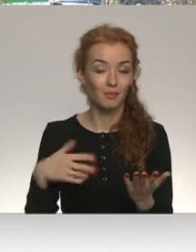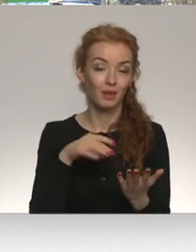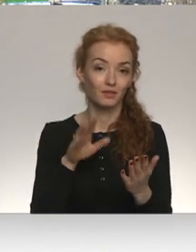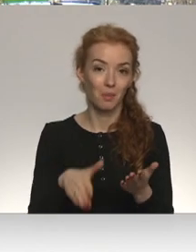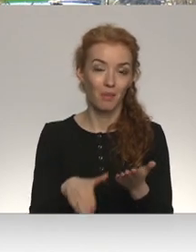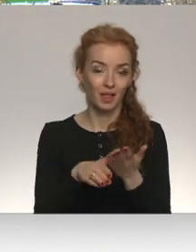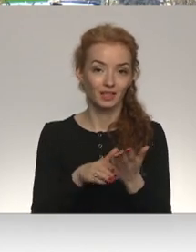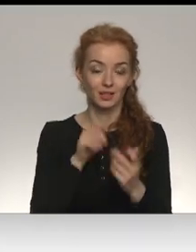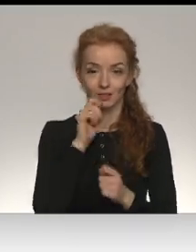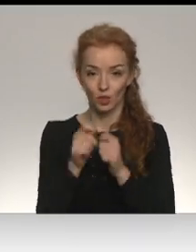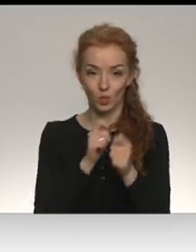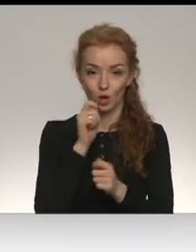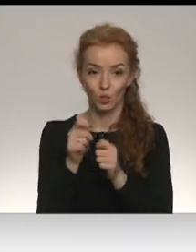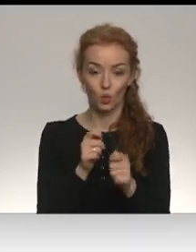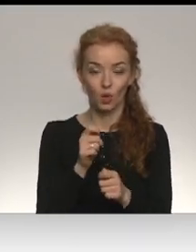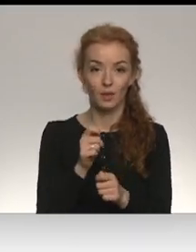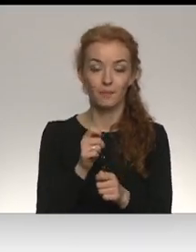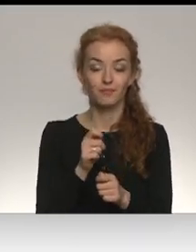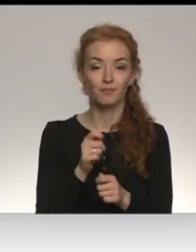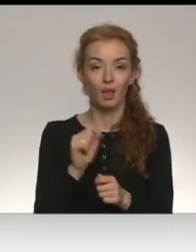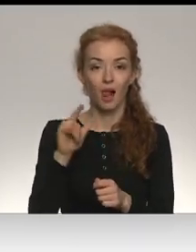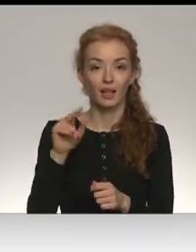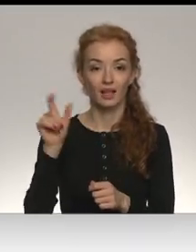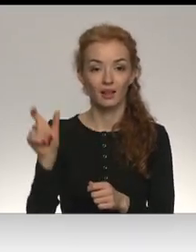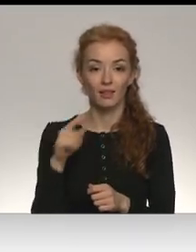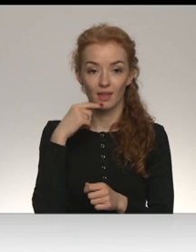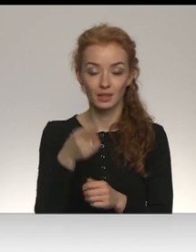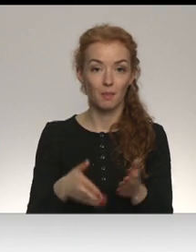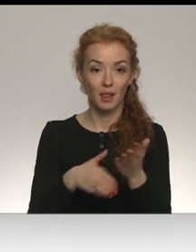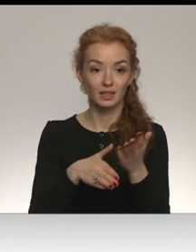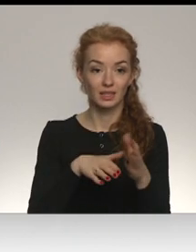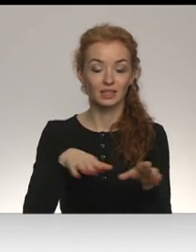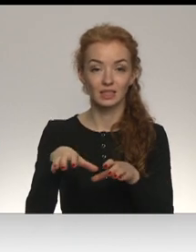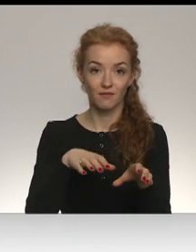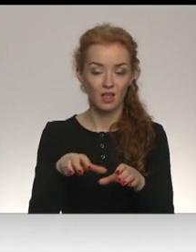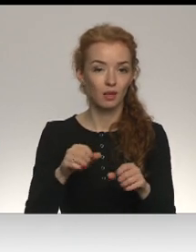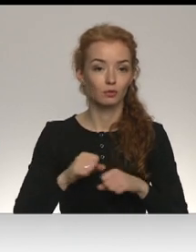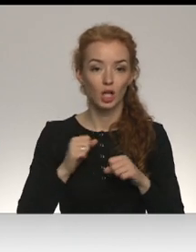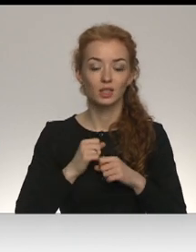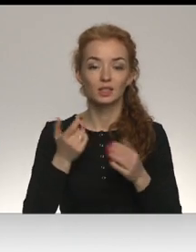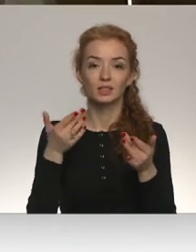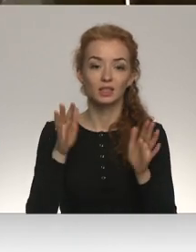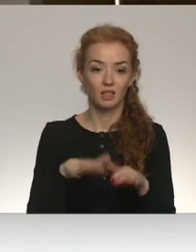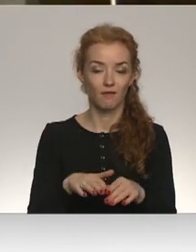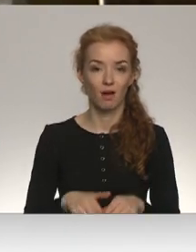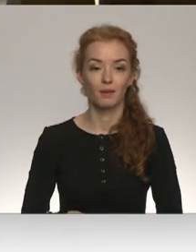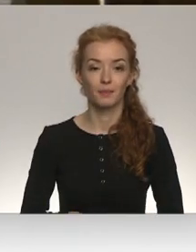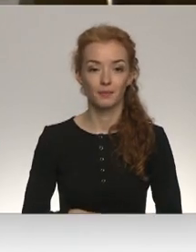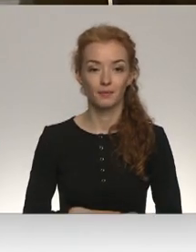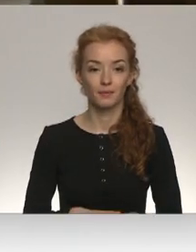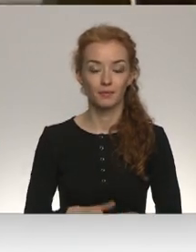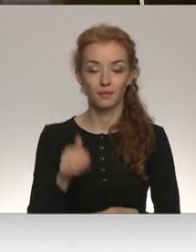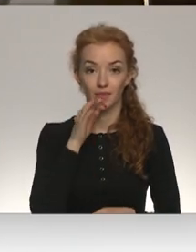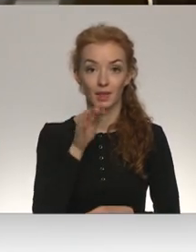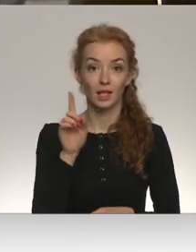palīdzēt finansiāli. Aļina RTV teica, ka palīdzēt dzīvniekiem steidzot ik mirkli, kad vien tas iespējams. Ir dienas,